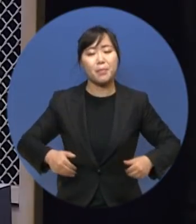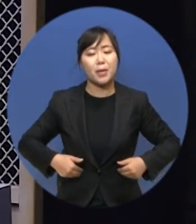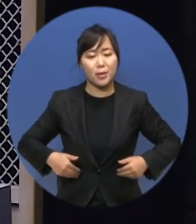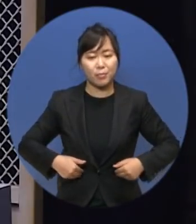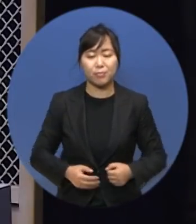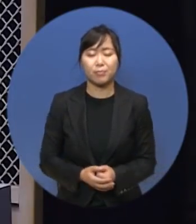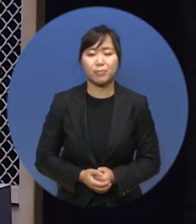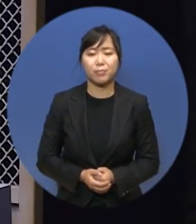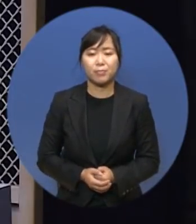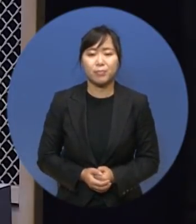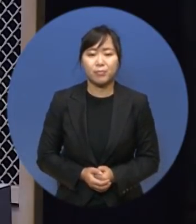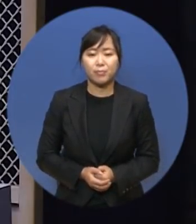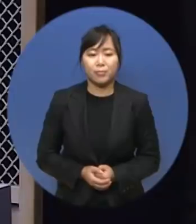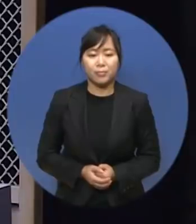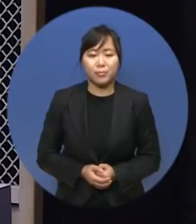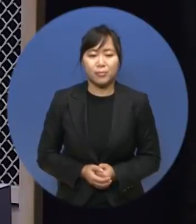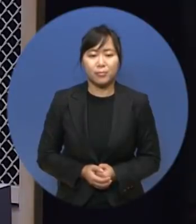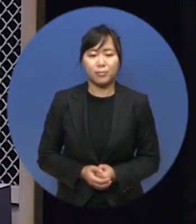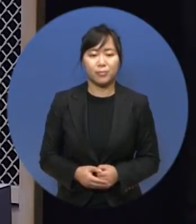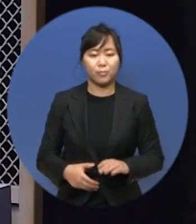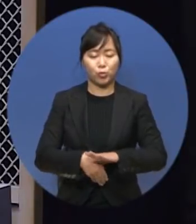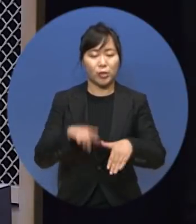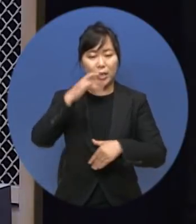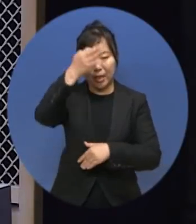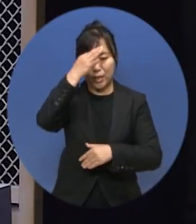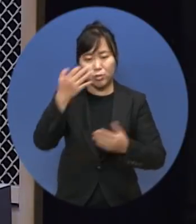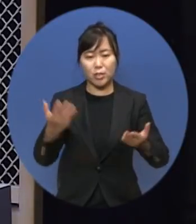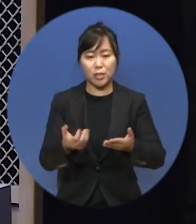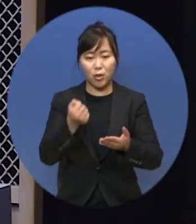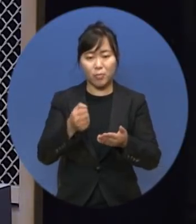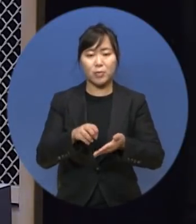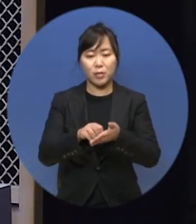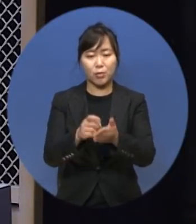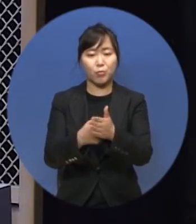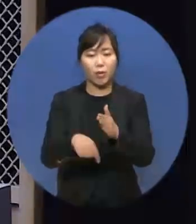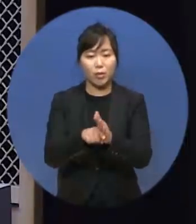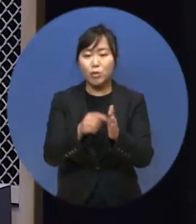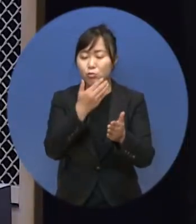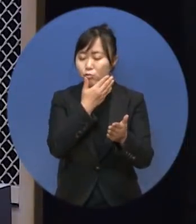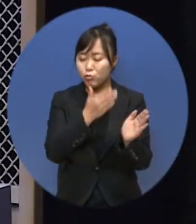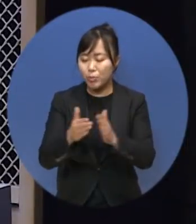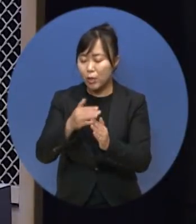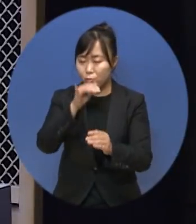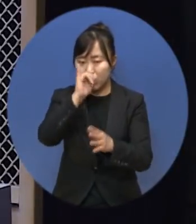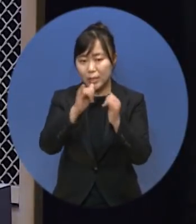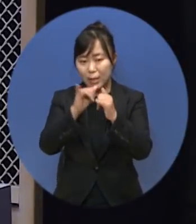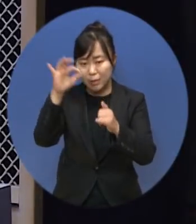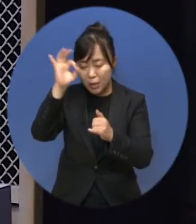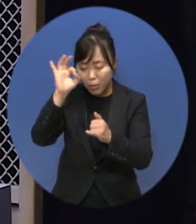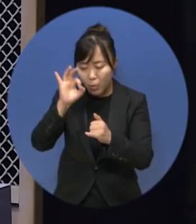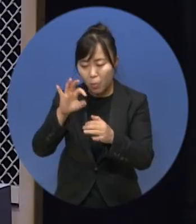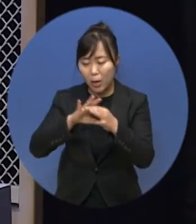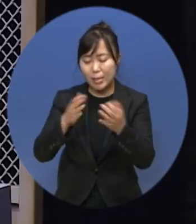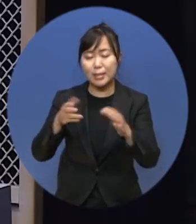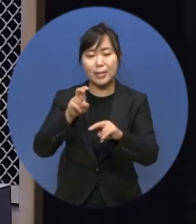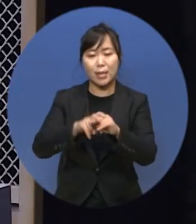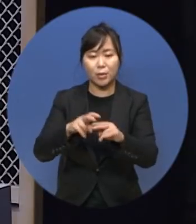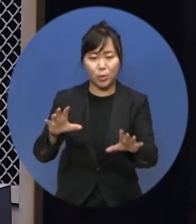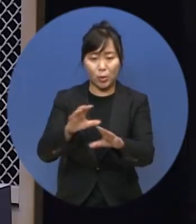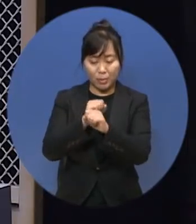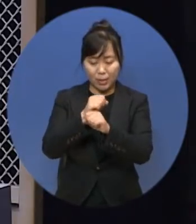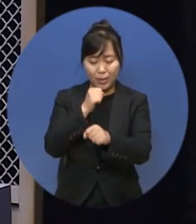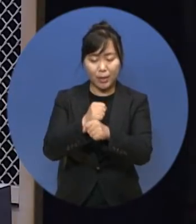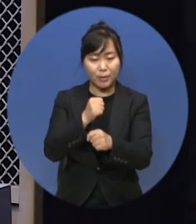것 같습니다. 그래서 그 문화예술 직업 진출을 위해서 준비된 인재들을 발굴하고 관련된 일자리를